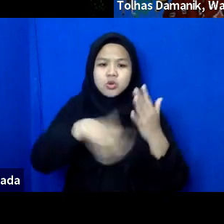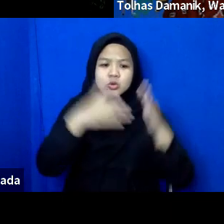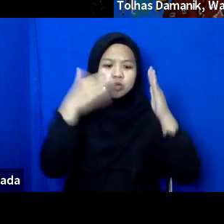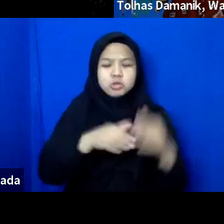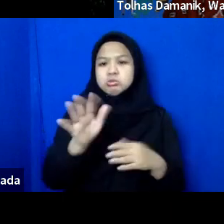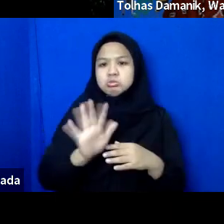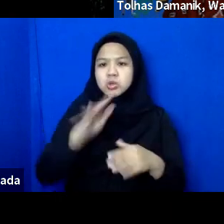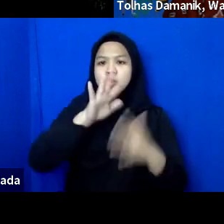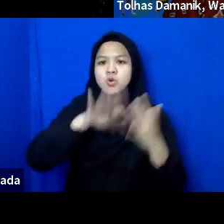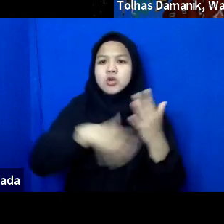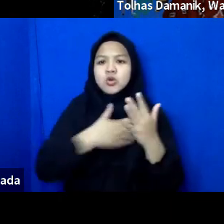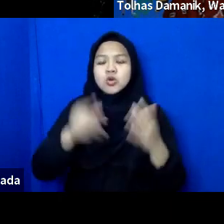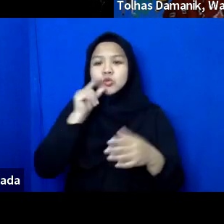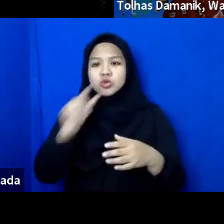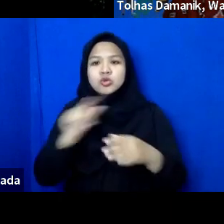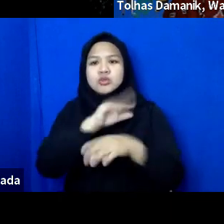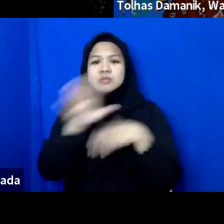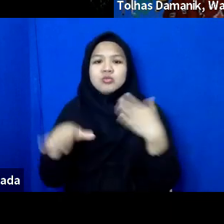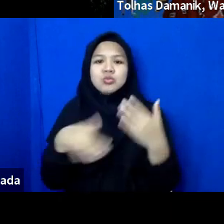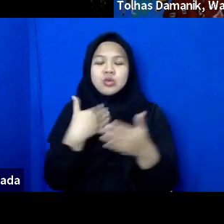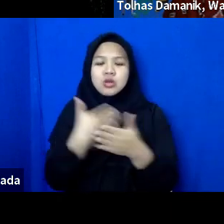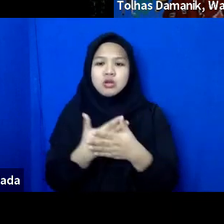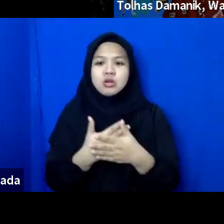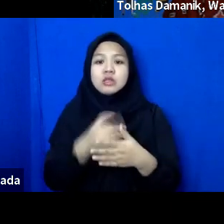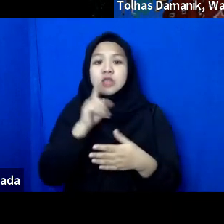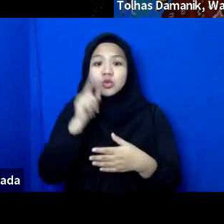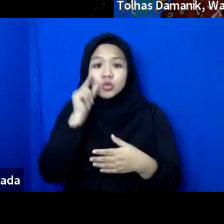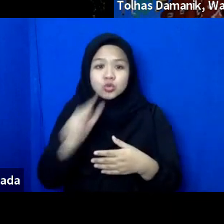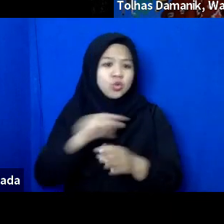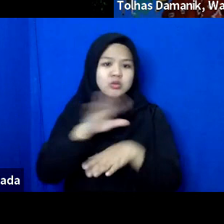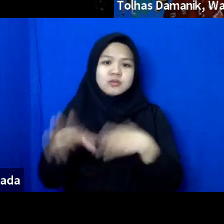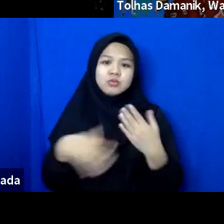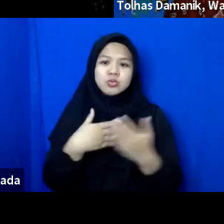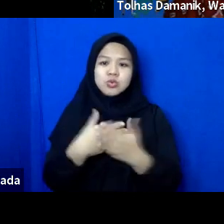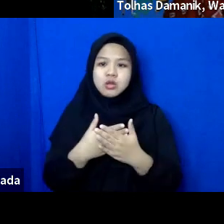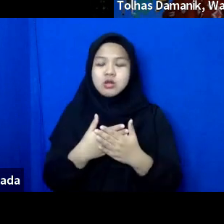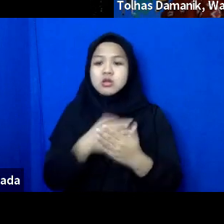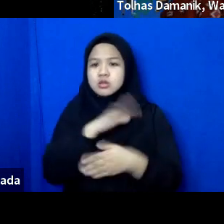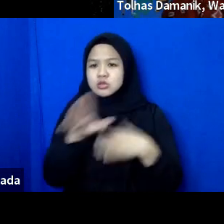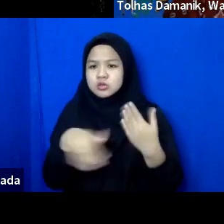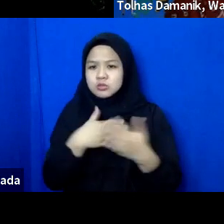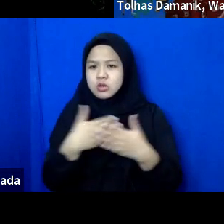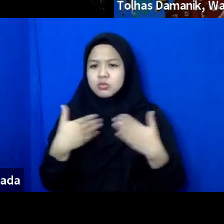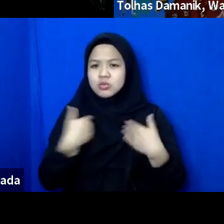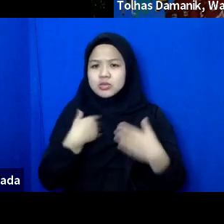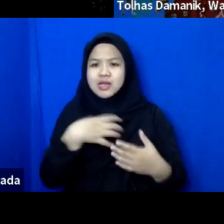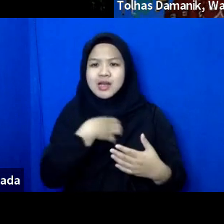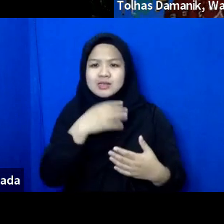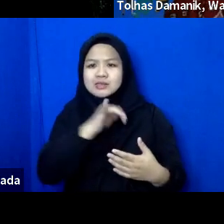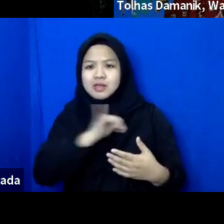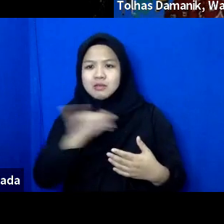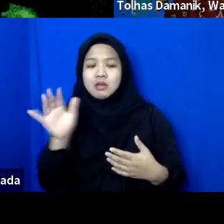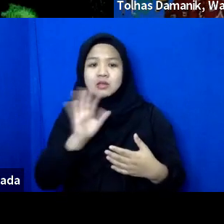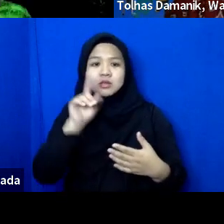kurikulum untuk semua tanpa kecuali satu untuk semua ke kurikulum Kesuma semua ucap punya hak yang sama tidak pula dapat